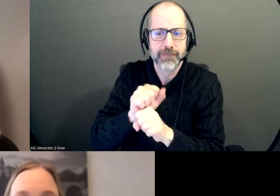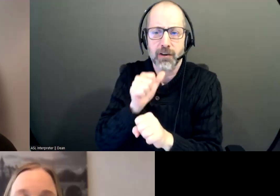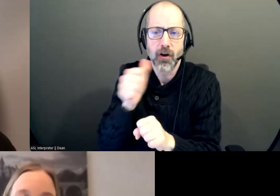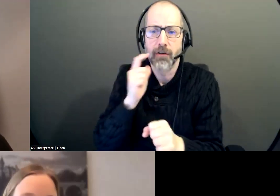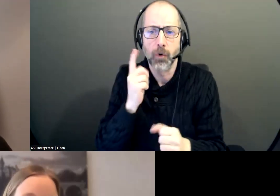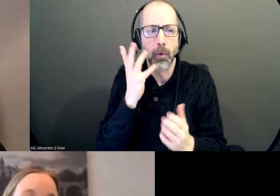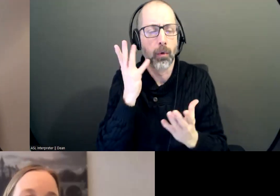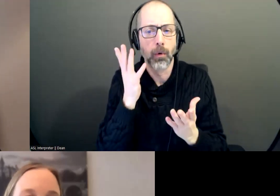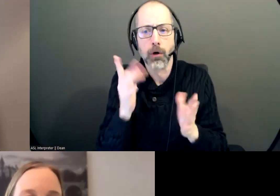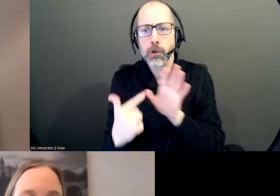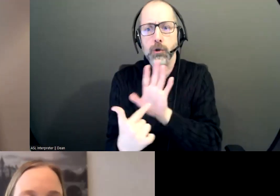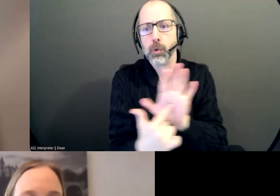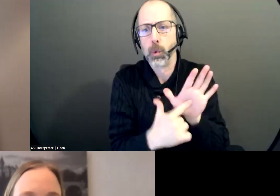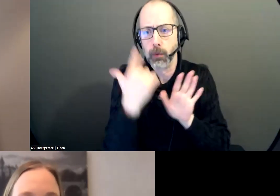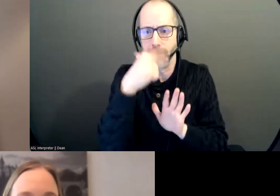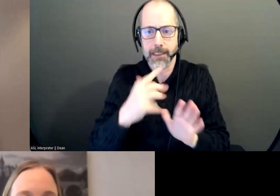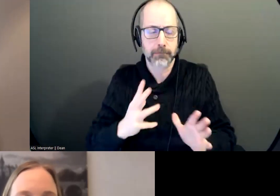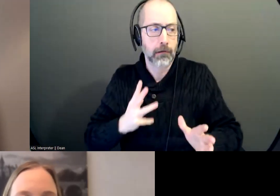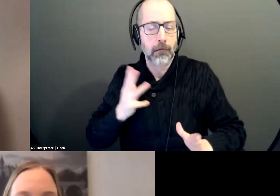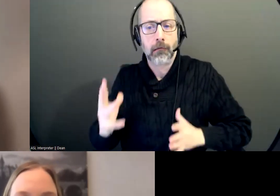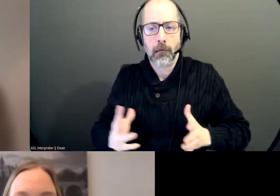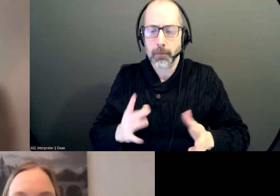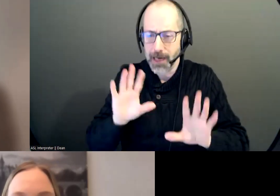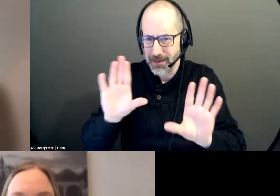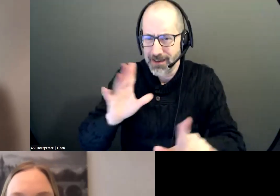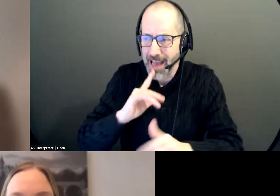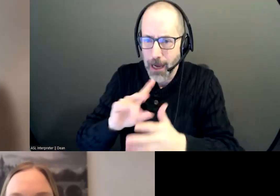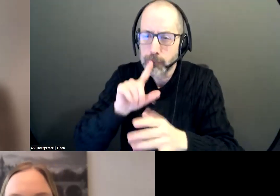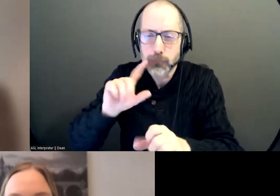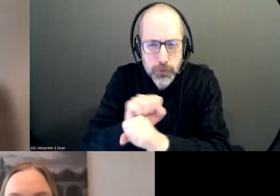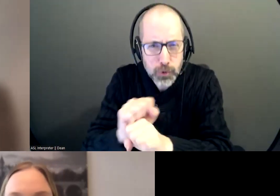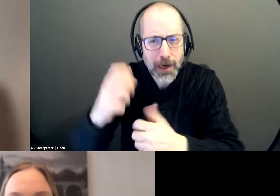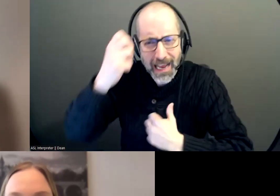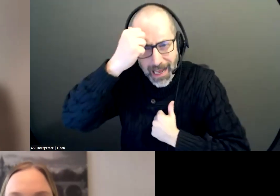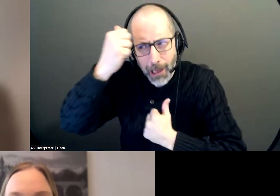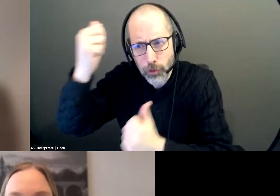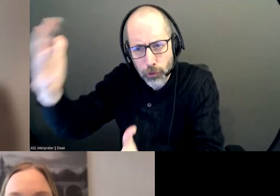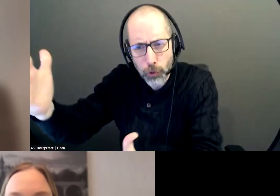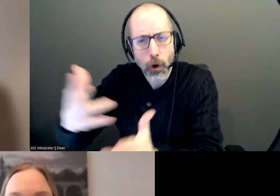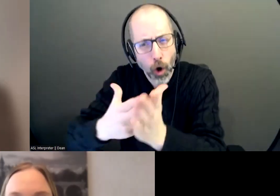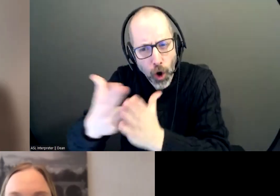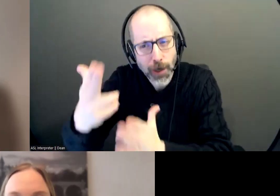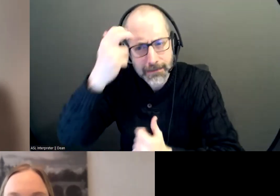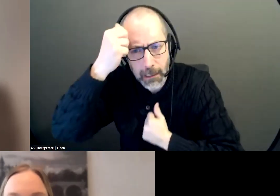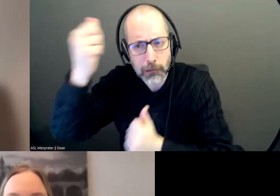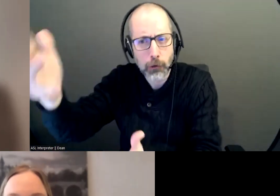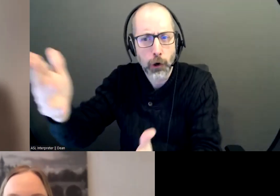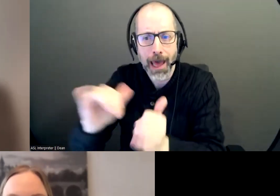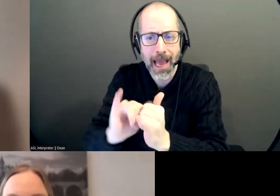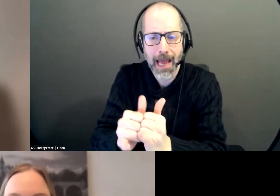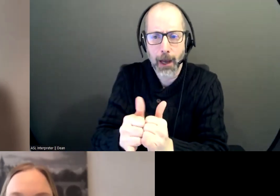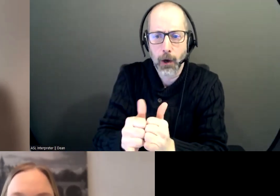I véritable can plutôt que repeat that performatif? if Yeah, I kind of made quick notes. Oui, So, j'ai pris like, des this is notes something rapides. that we Ça, deal c'est with on quelque my chose